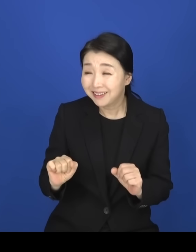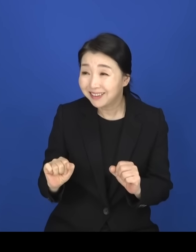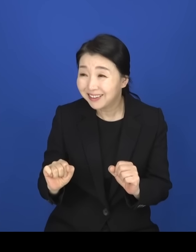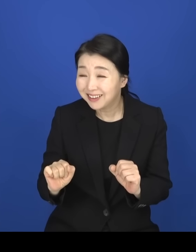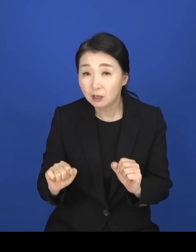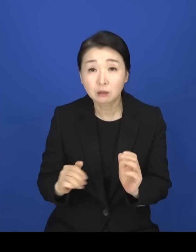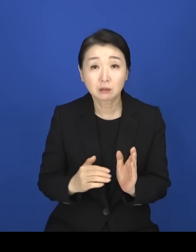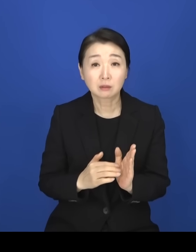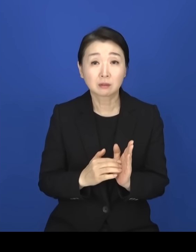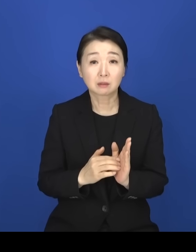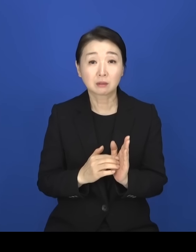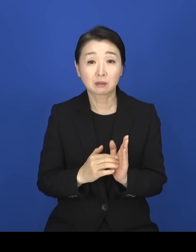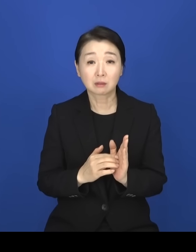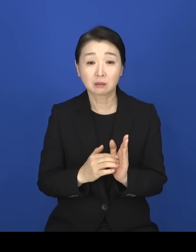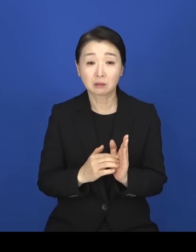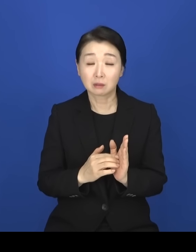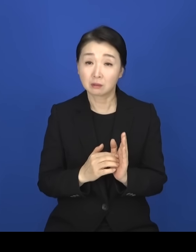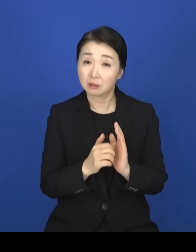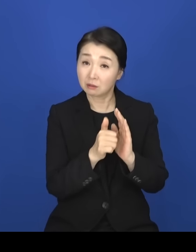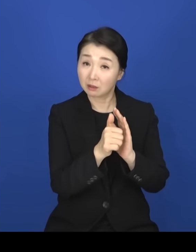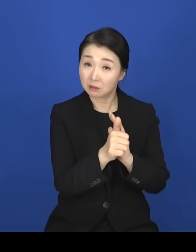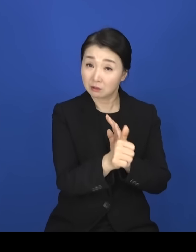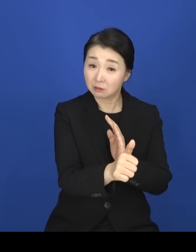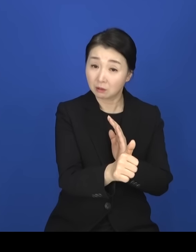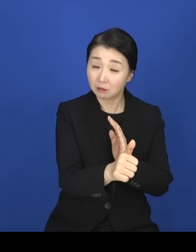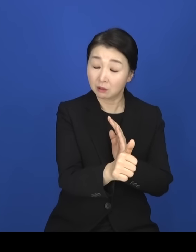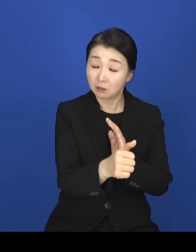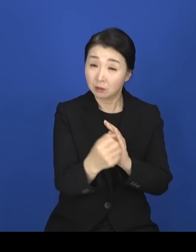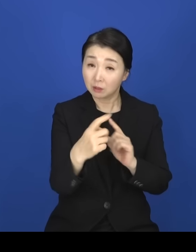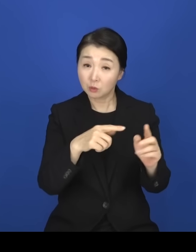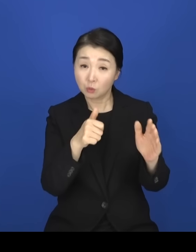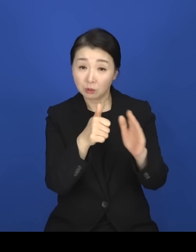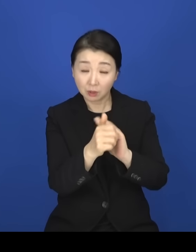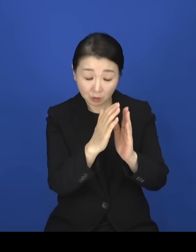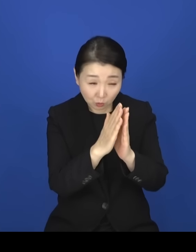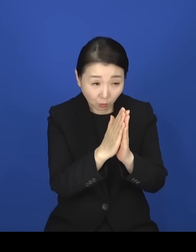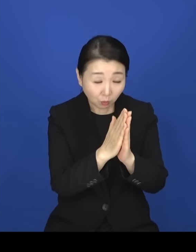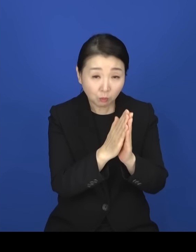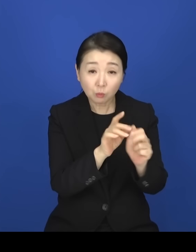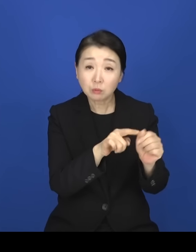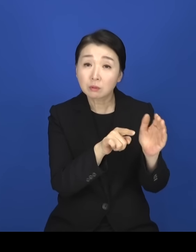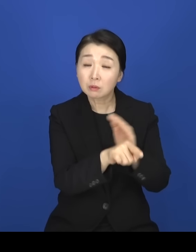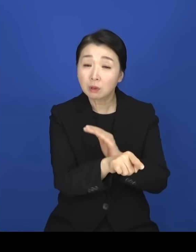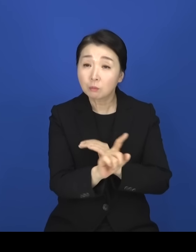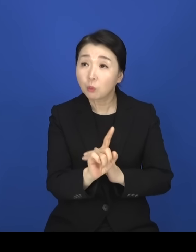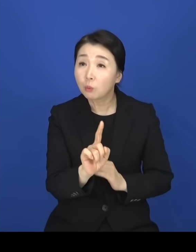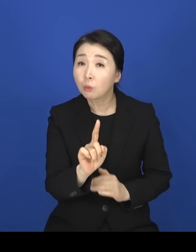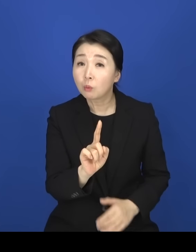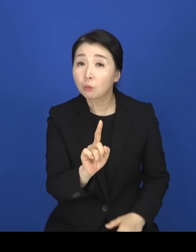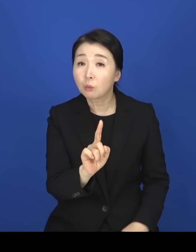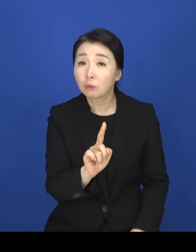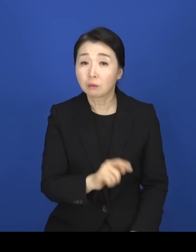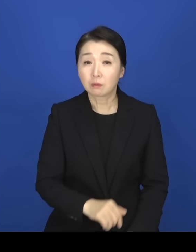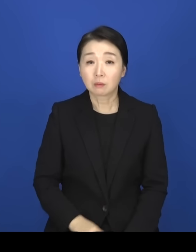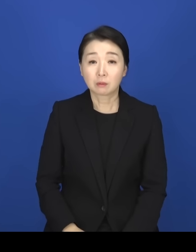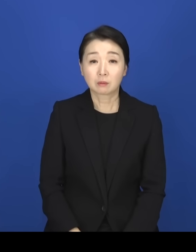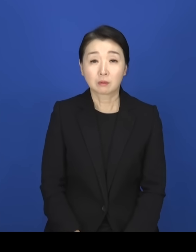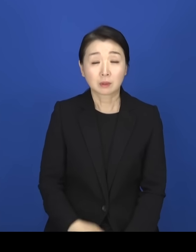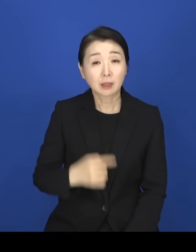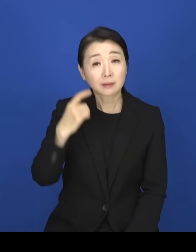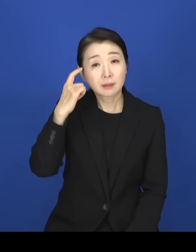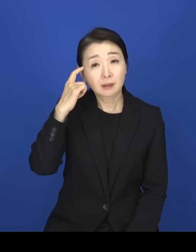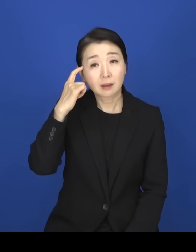안녕하세요 하고서는 이제 들어갔죠. 네. 다시 들어갔어요. 다시 기도를 자리로 가서 이게 뭐죠? 하면서 제가